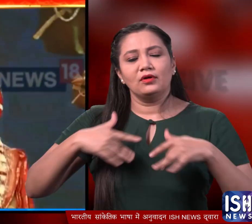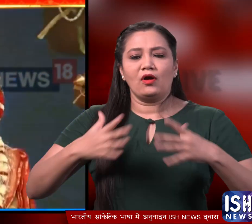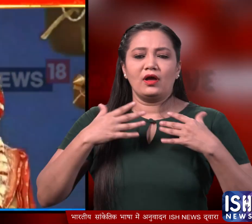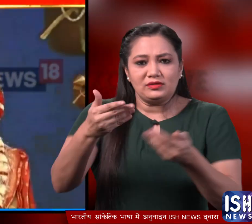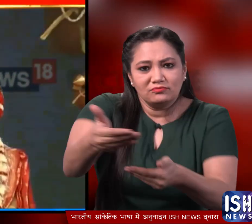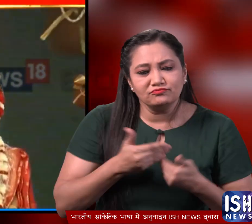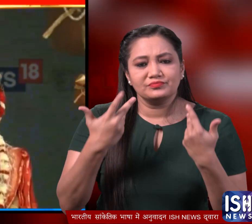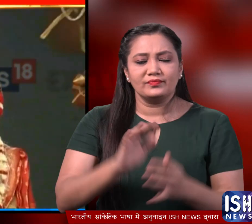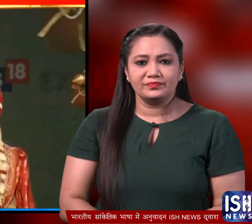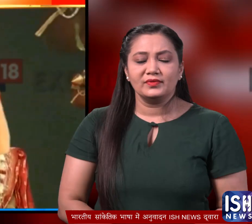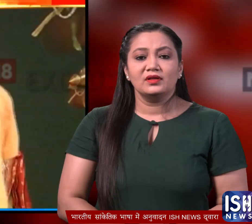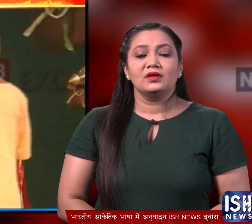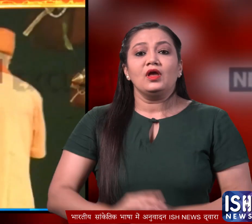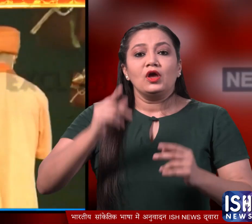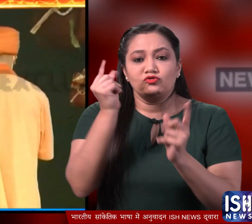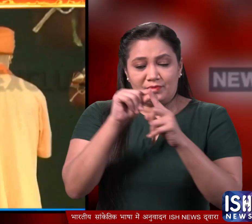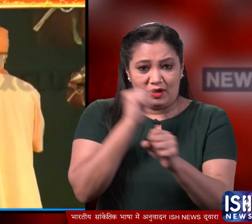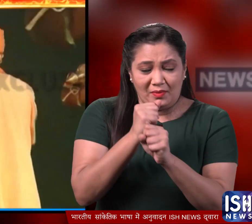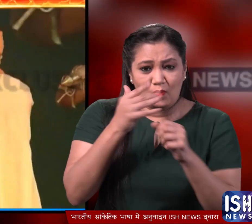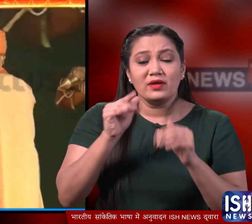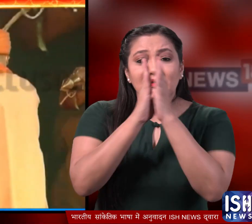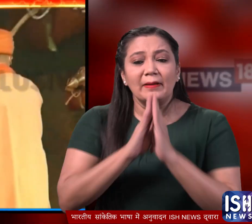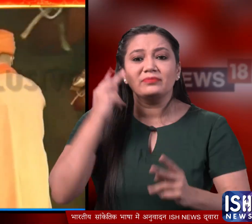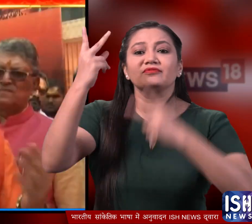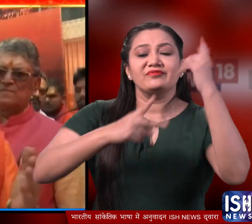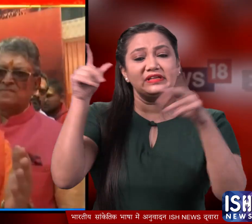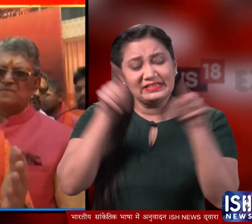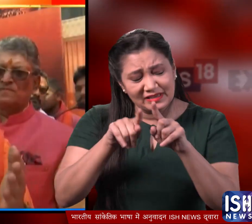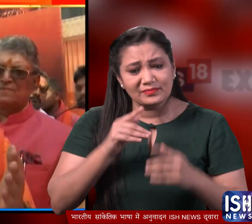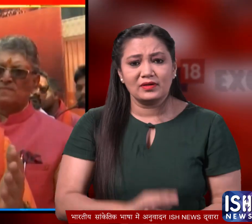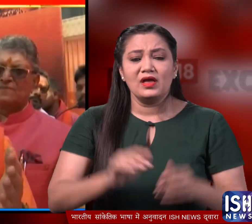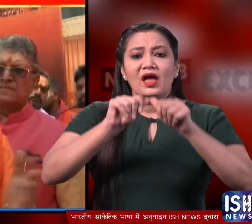سرکار نے بتایا کہ وہ ایوڈھیا کو دھارمک پریٹن کا کیندر بنانا چاہتی ہے